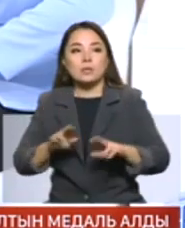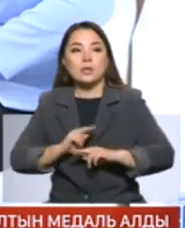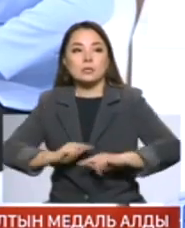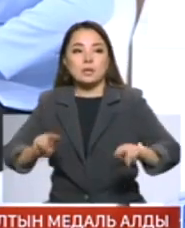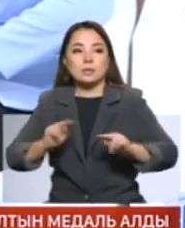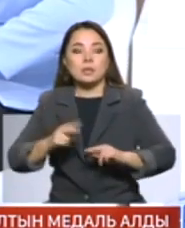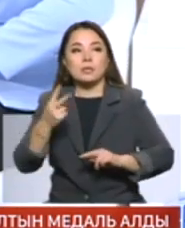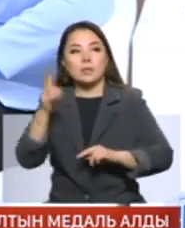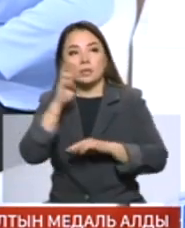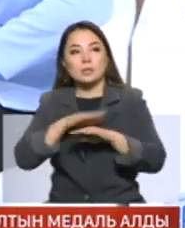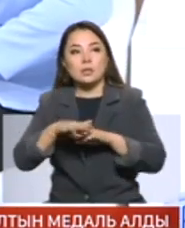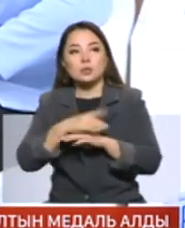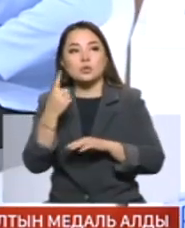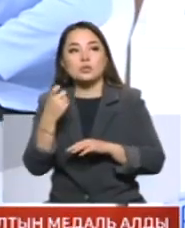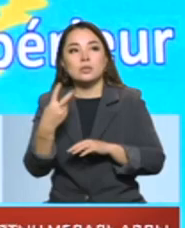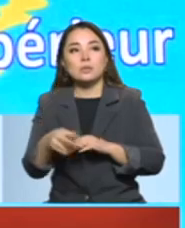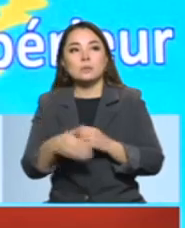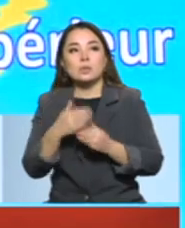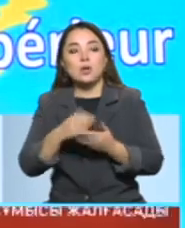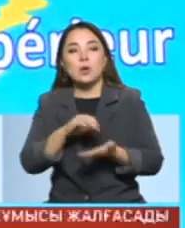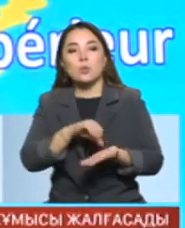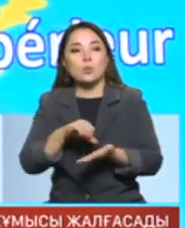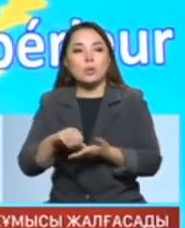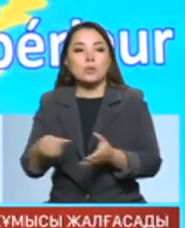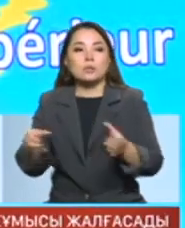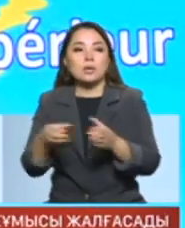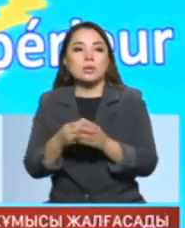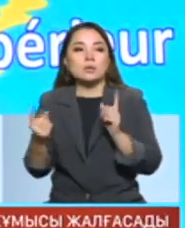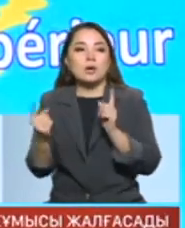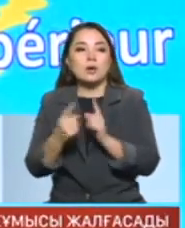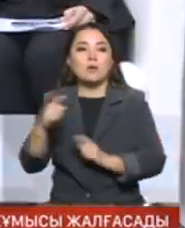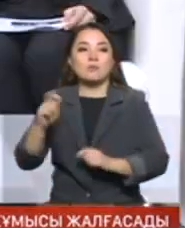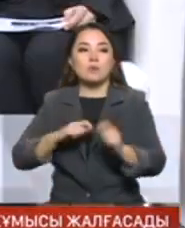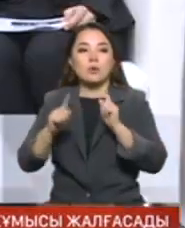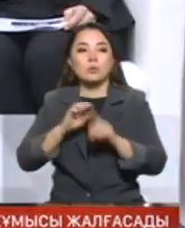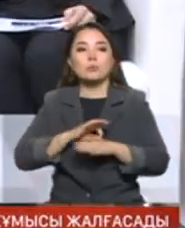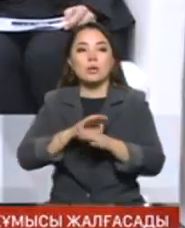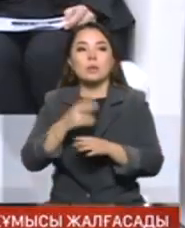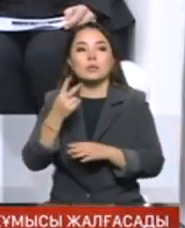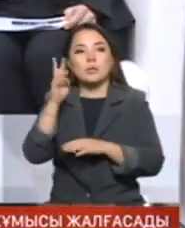университетінде екі елдің 120-дан астам өкілі бас қосты. Форум екі елдің